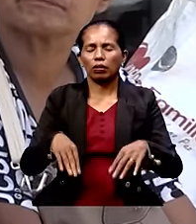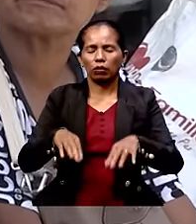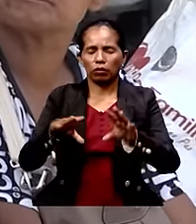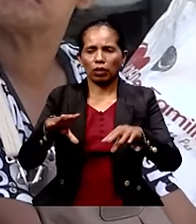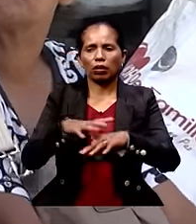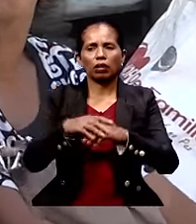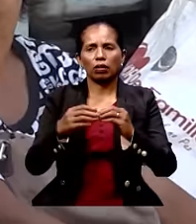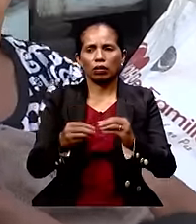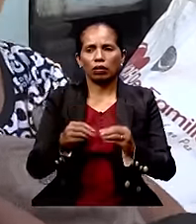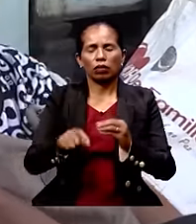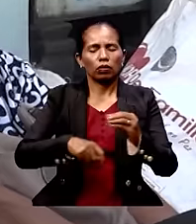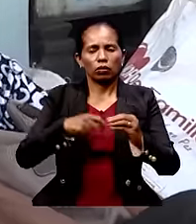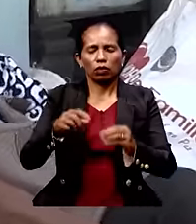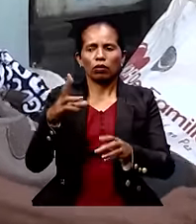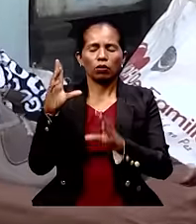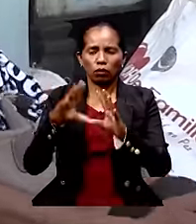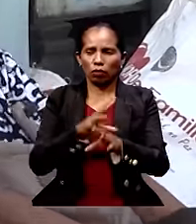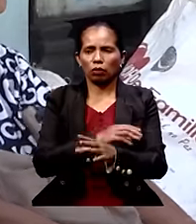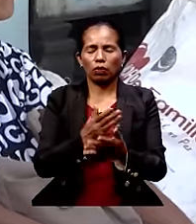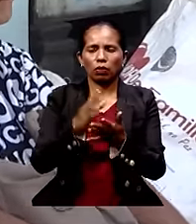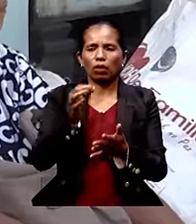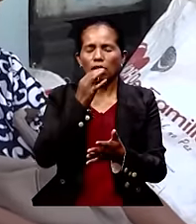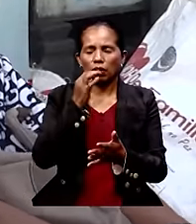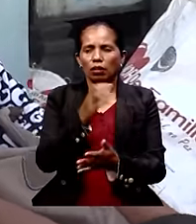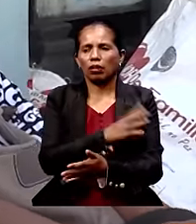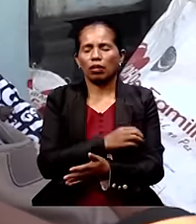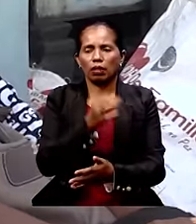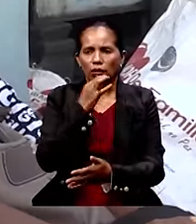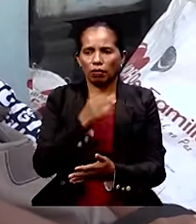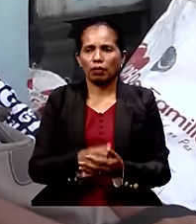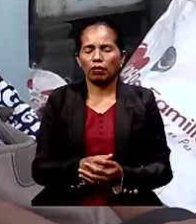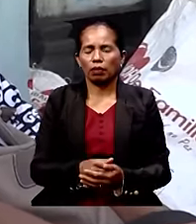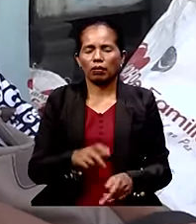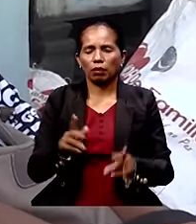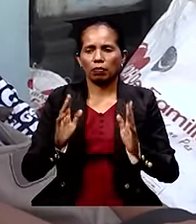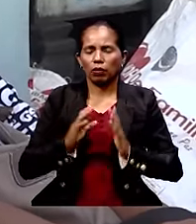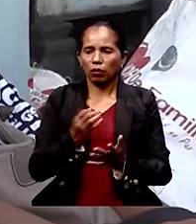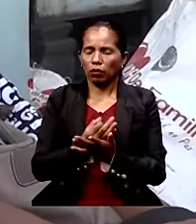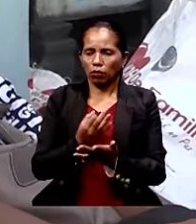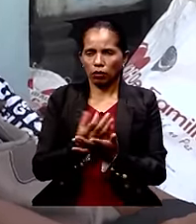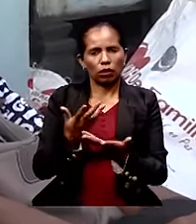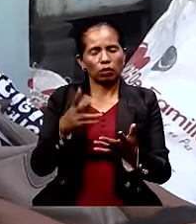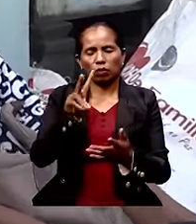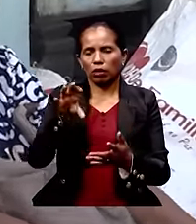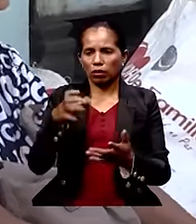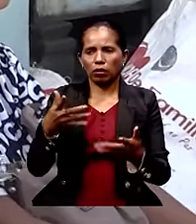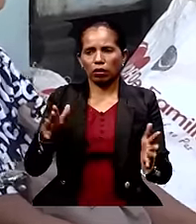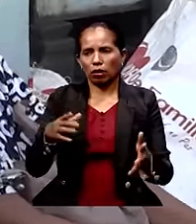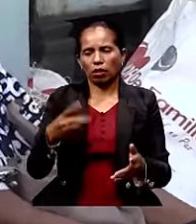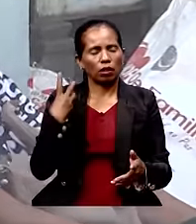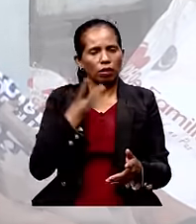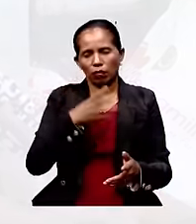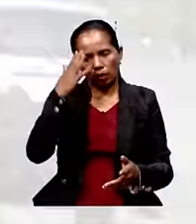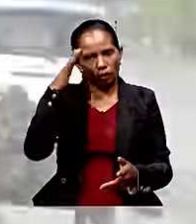nu sira dulas nu sira nema kami bola han mas pot sira dia am fal subsidi laia ne tan saida laia amos late ni